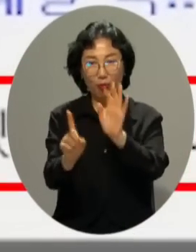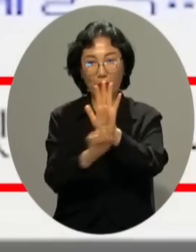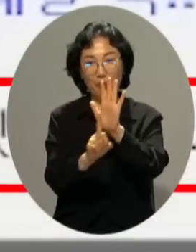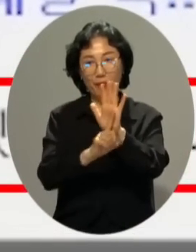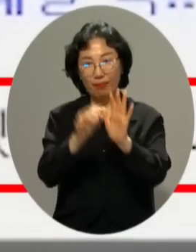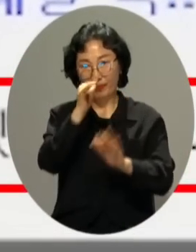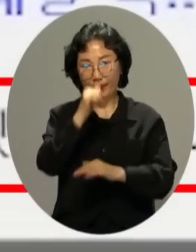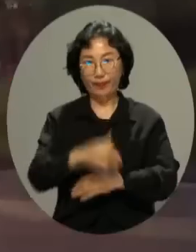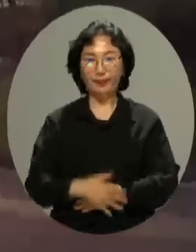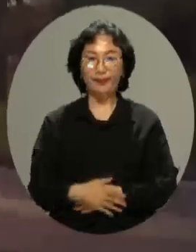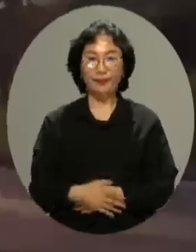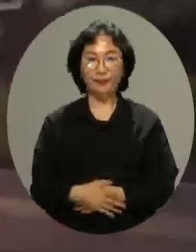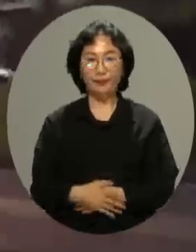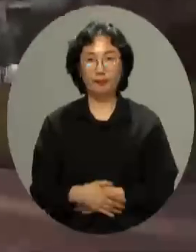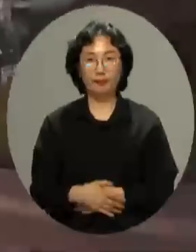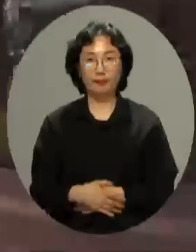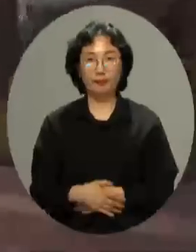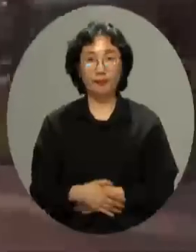되어 있습니다.